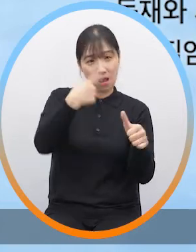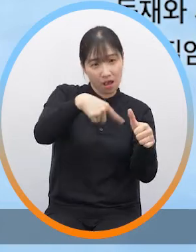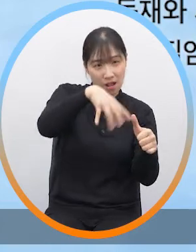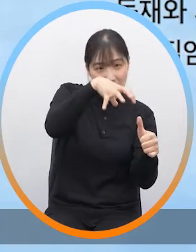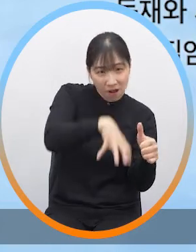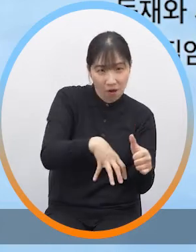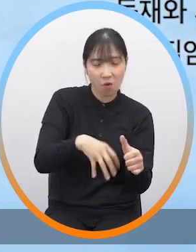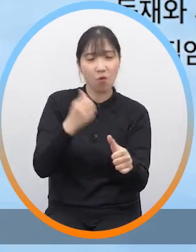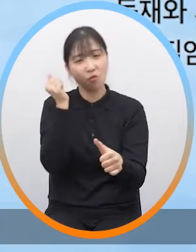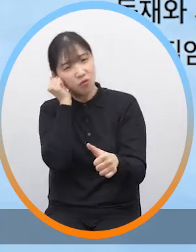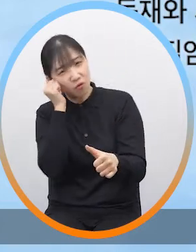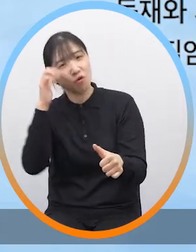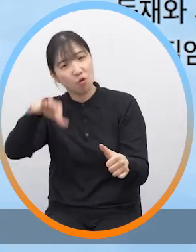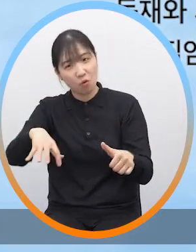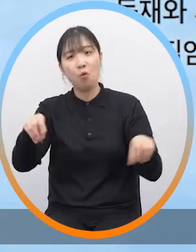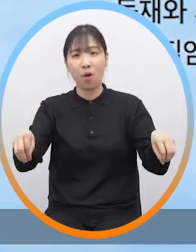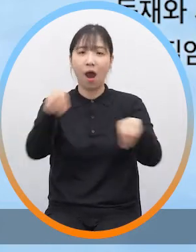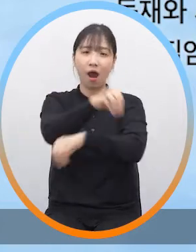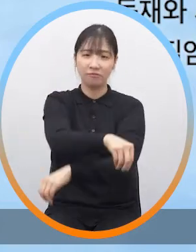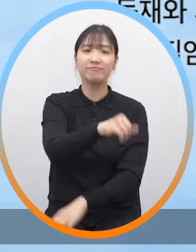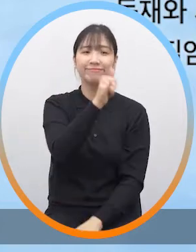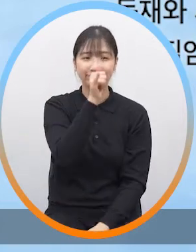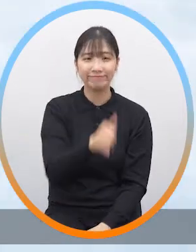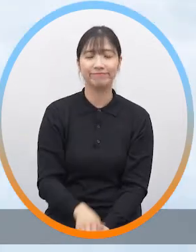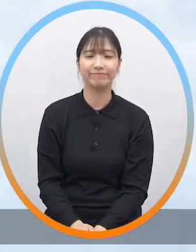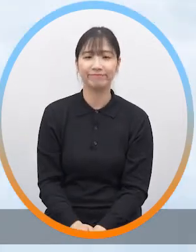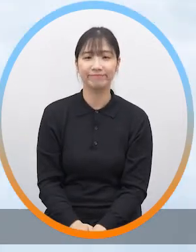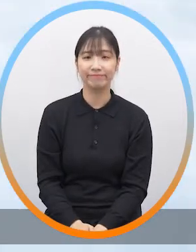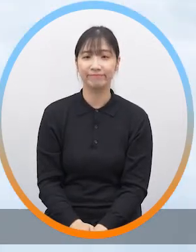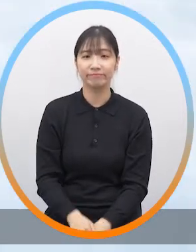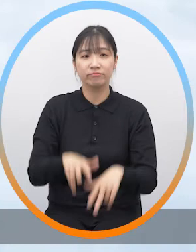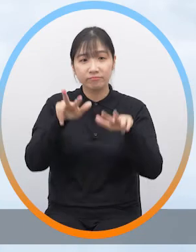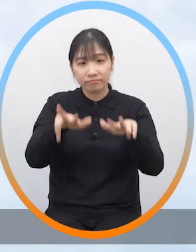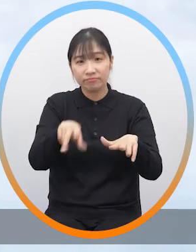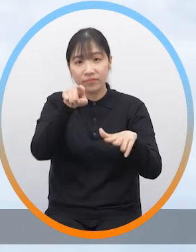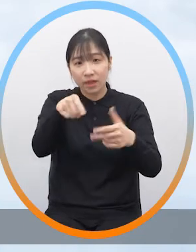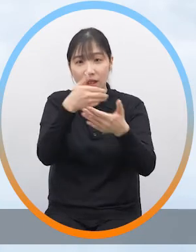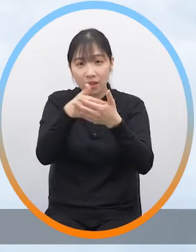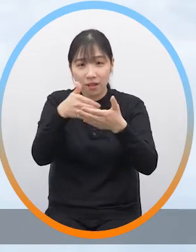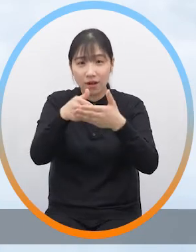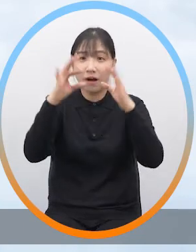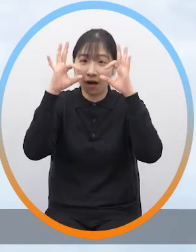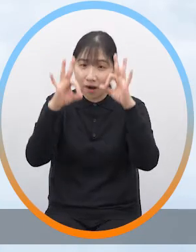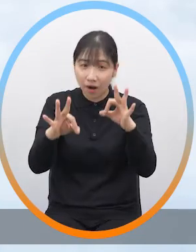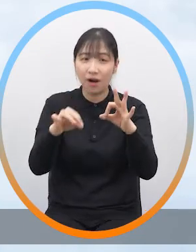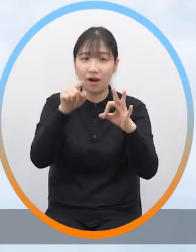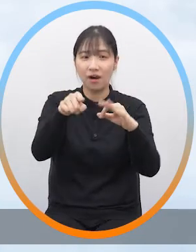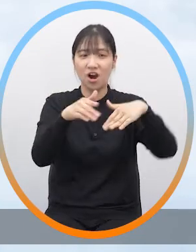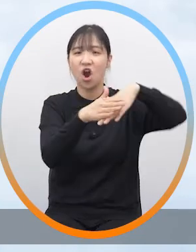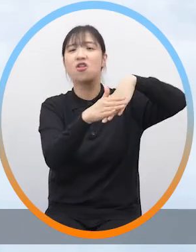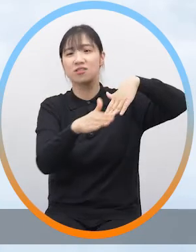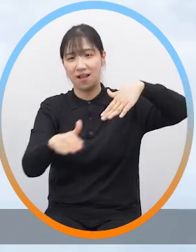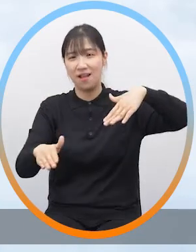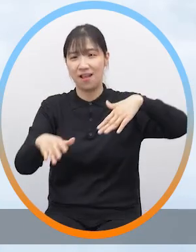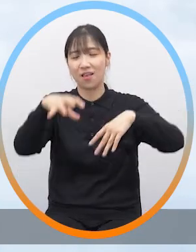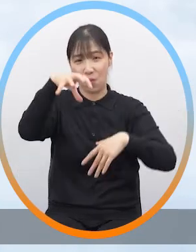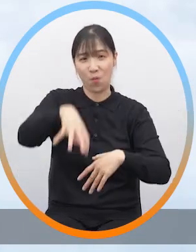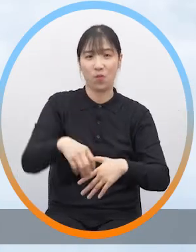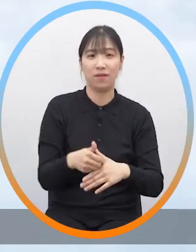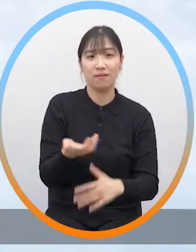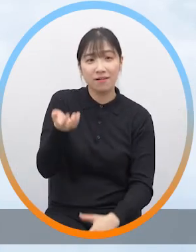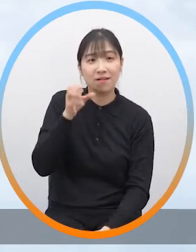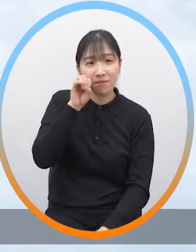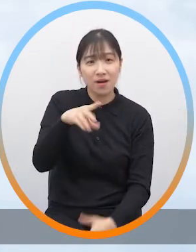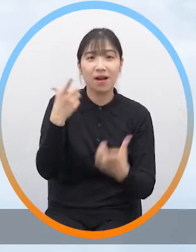강당과 서재의 위치가 바뀌어 있기도 합니다. 지금 보시면 위에 있는 그림이 바로 경사지. 제가 아까